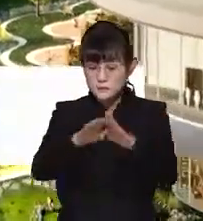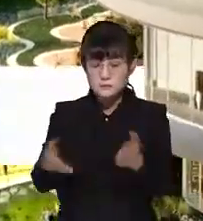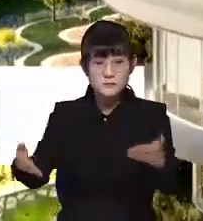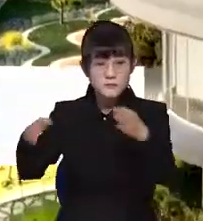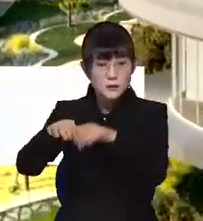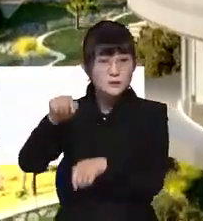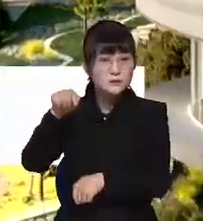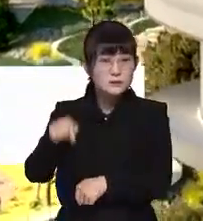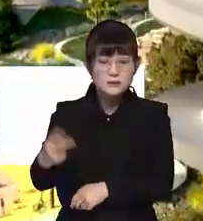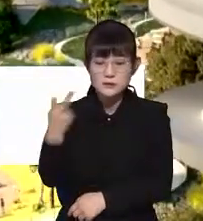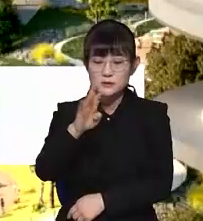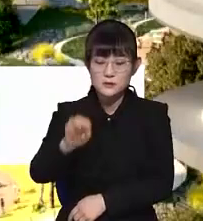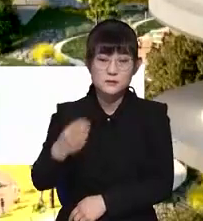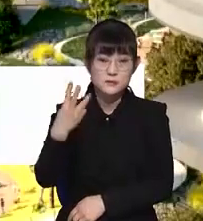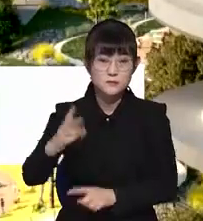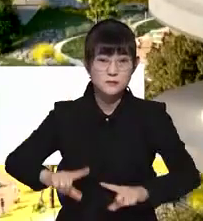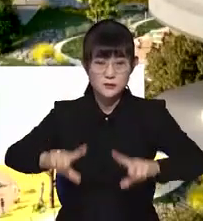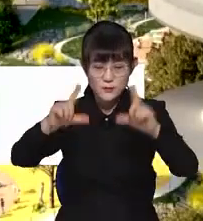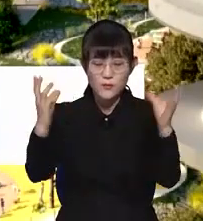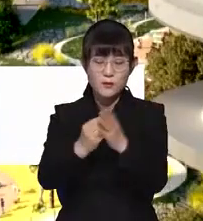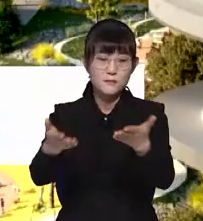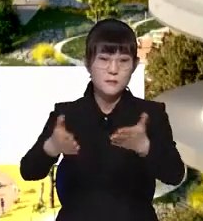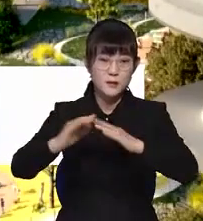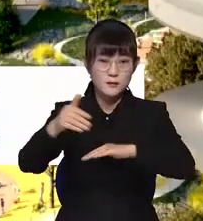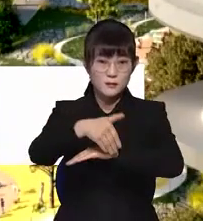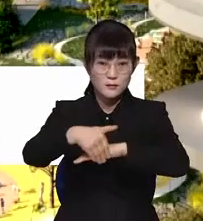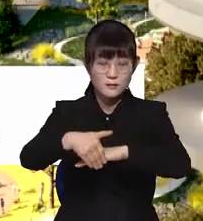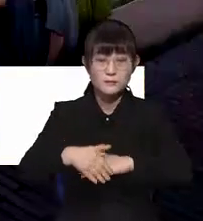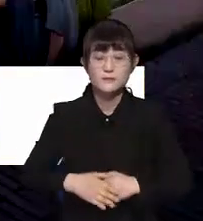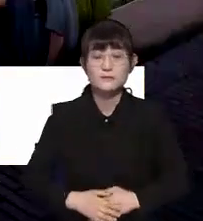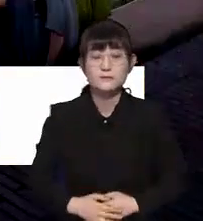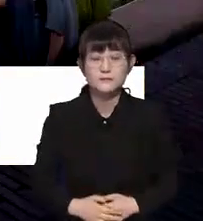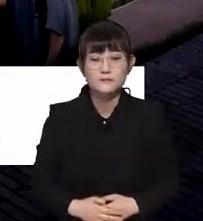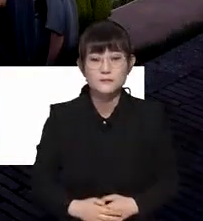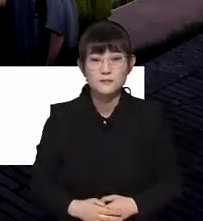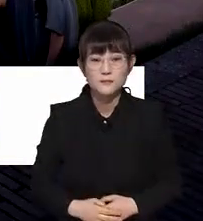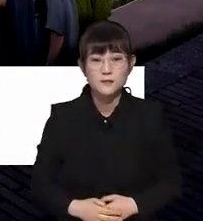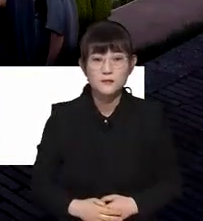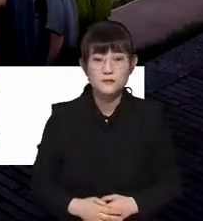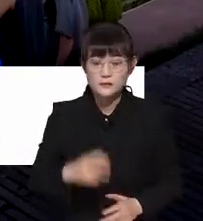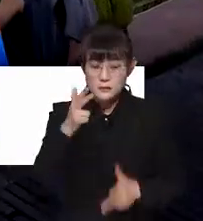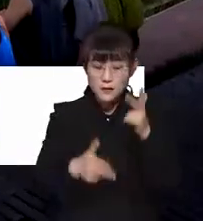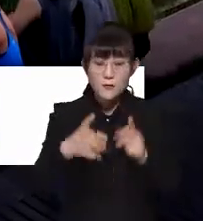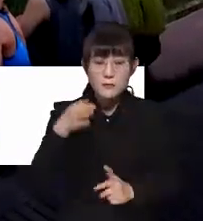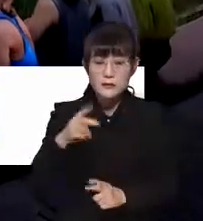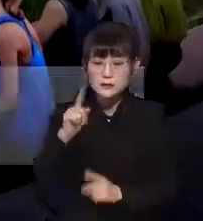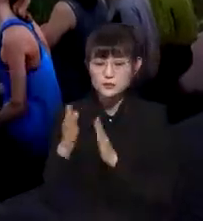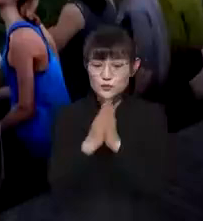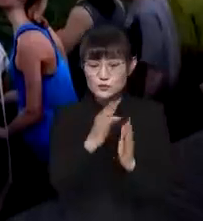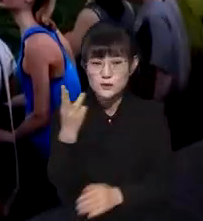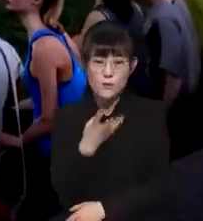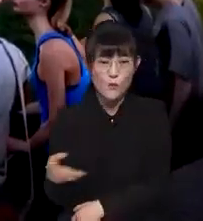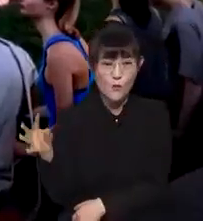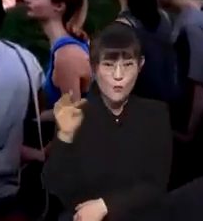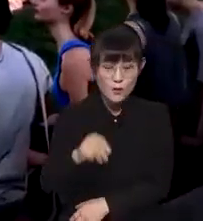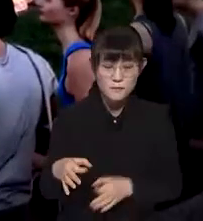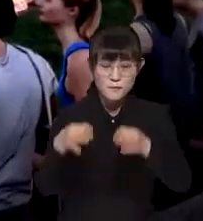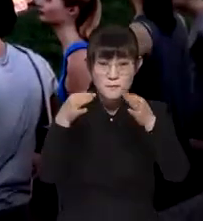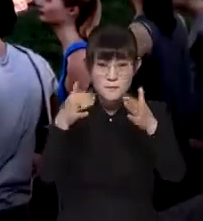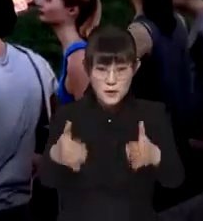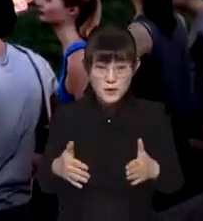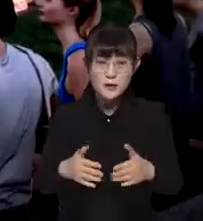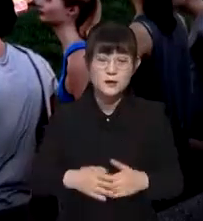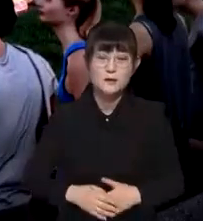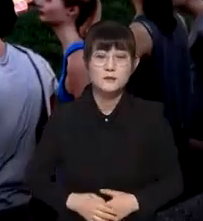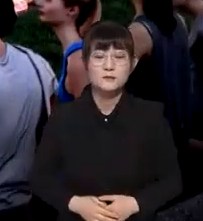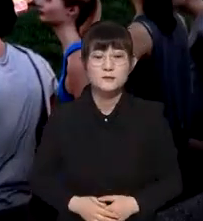등은 2033년까지 조성을 마칠 계획입니다. 총 사업비만 1조 3천억 원 이상이 투입되는